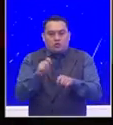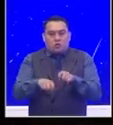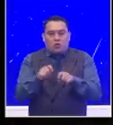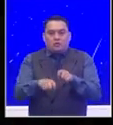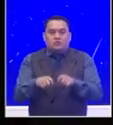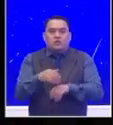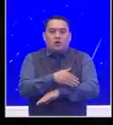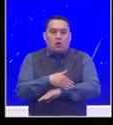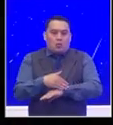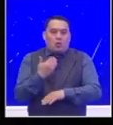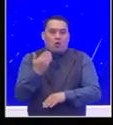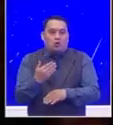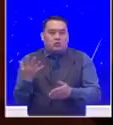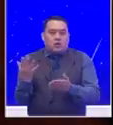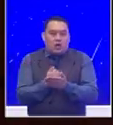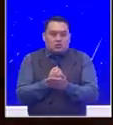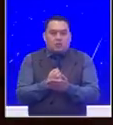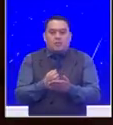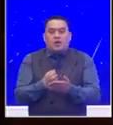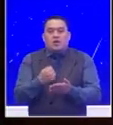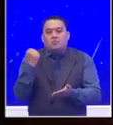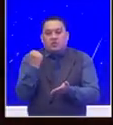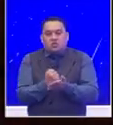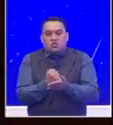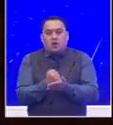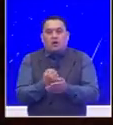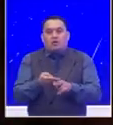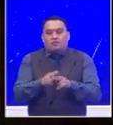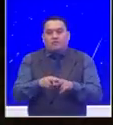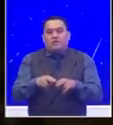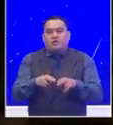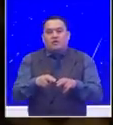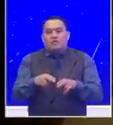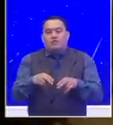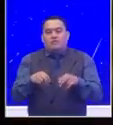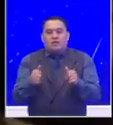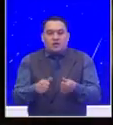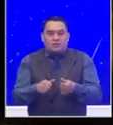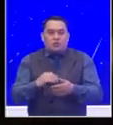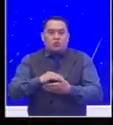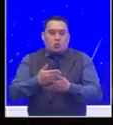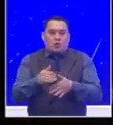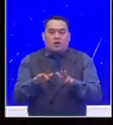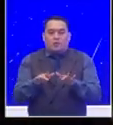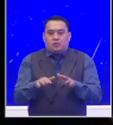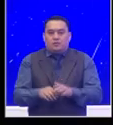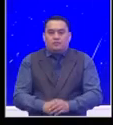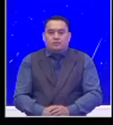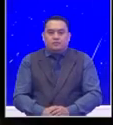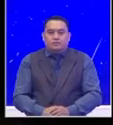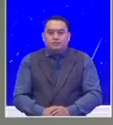проживания членов ОБГ, где обнаружены изъяты печати фирм однодневок, ноутбуки и компьютеры.